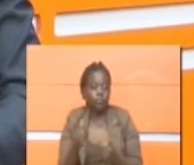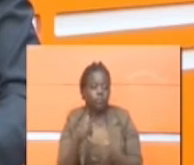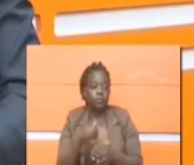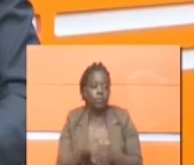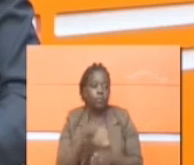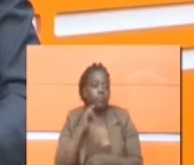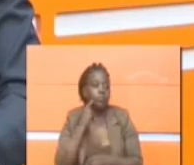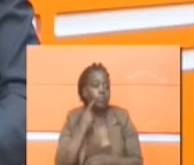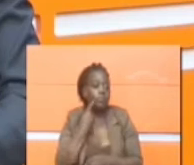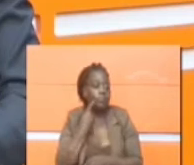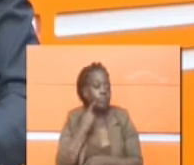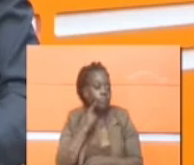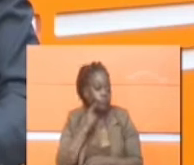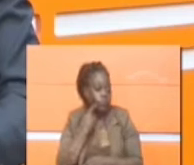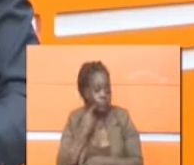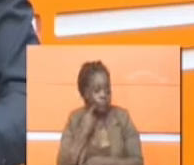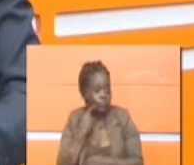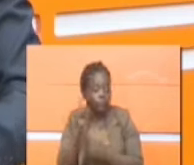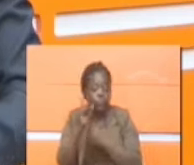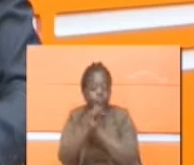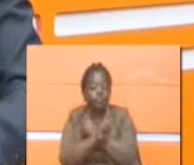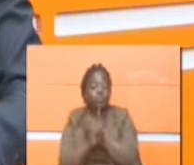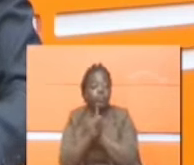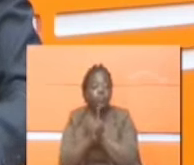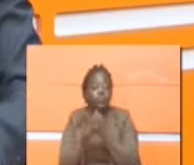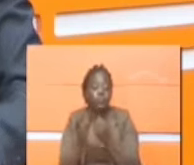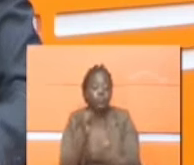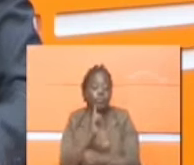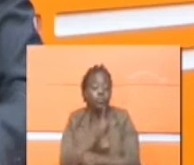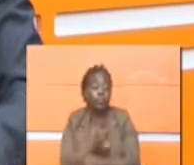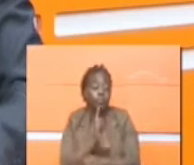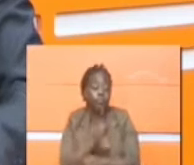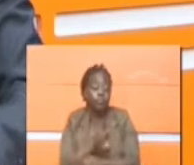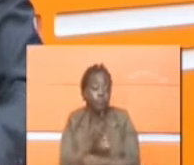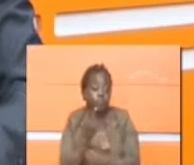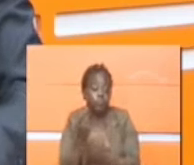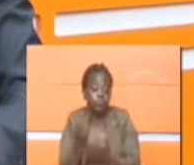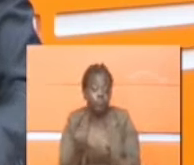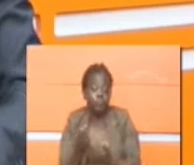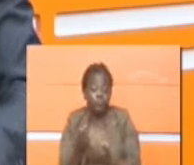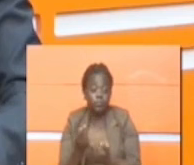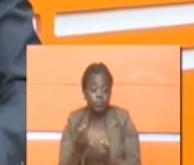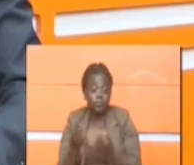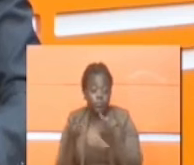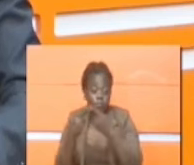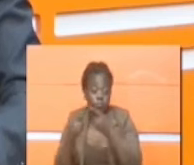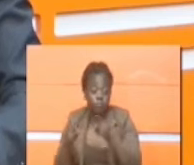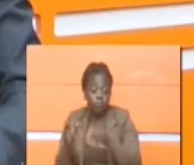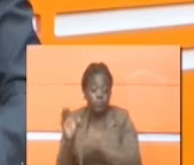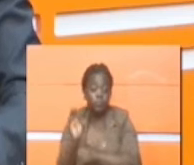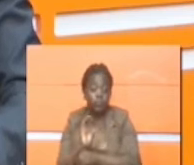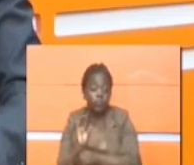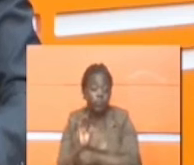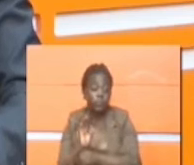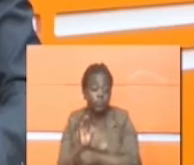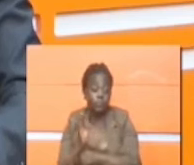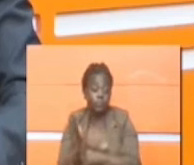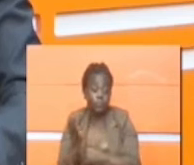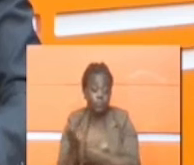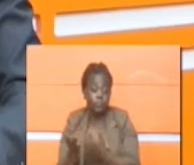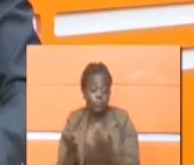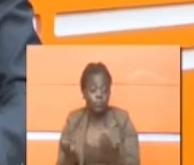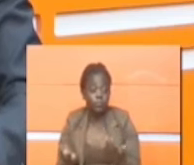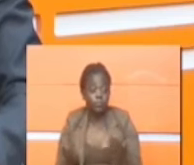Mpigi, Mawokota. Kakati bano balabudde olubadde n'olutandise olukiiko nga